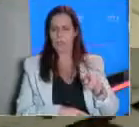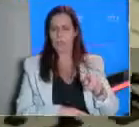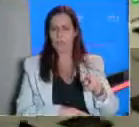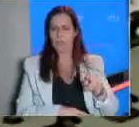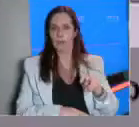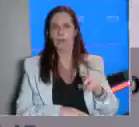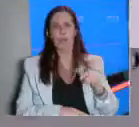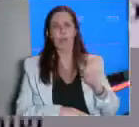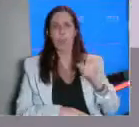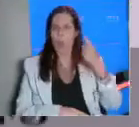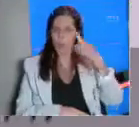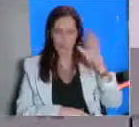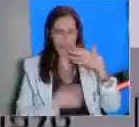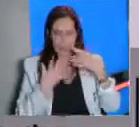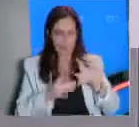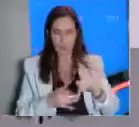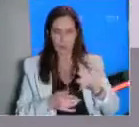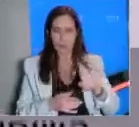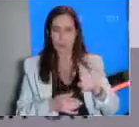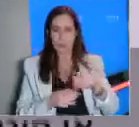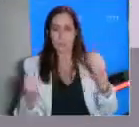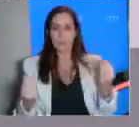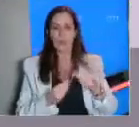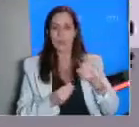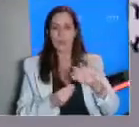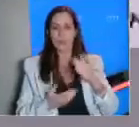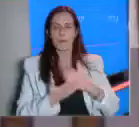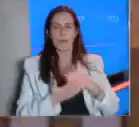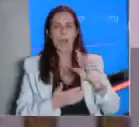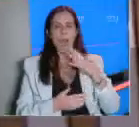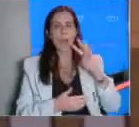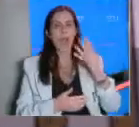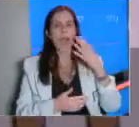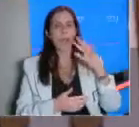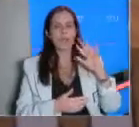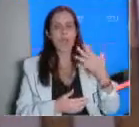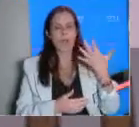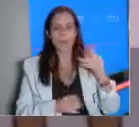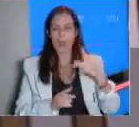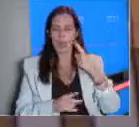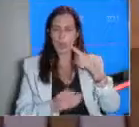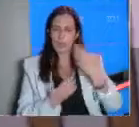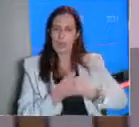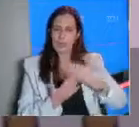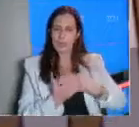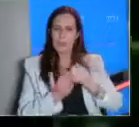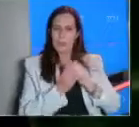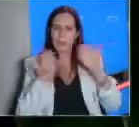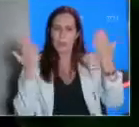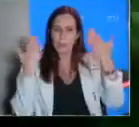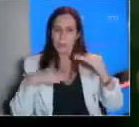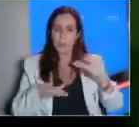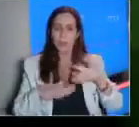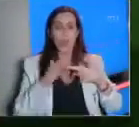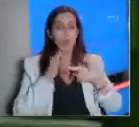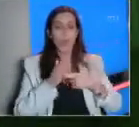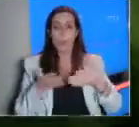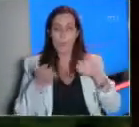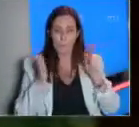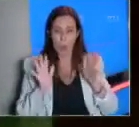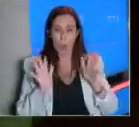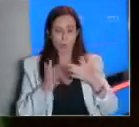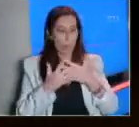אסמכתאות לעניין הזה, הרי לא המצאתי את הסיפור הזה, הרי מדובר בדברים האלה כבר 4-5 שנים אחורה, ואפשר לראות אסמכתאות בעיתונות המצרית. דוגמה